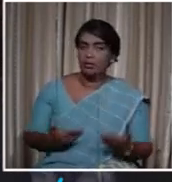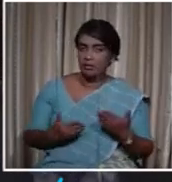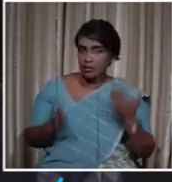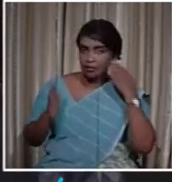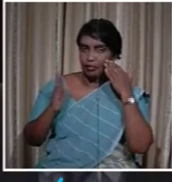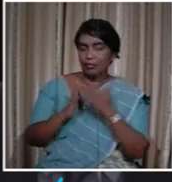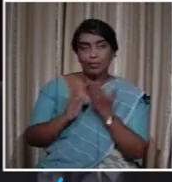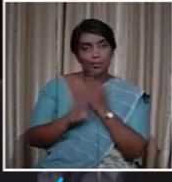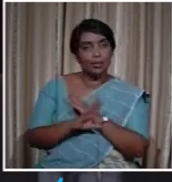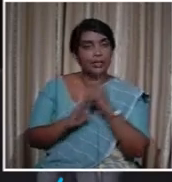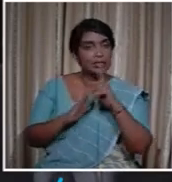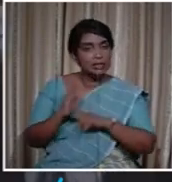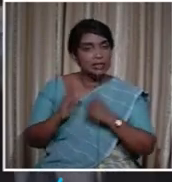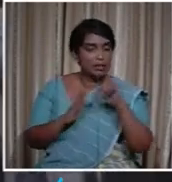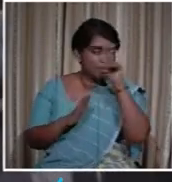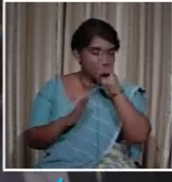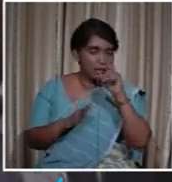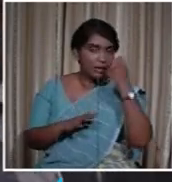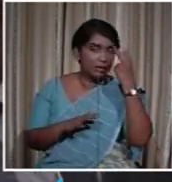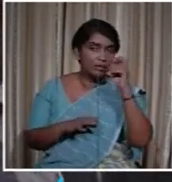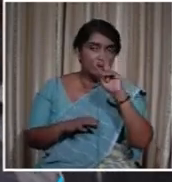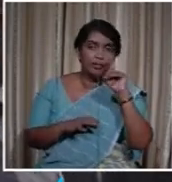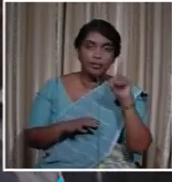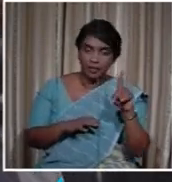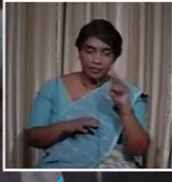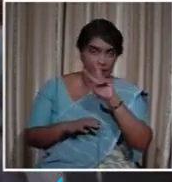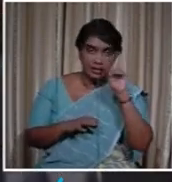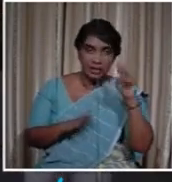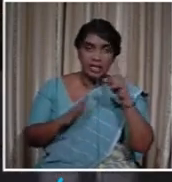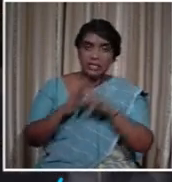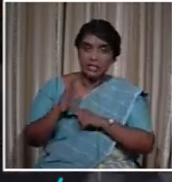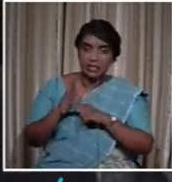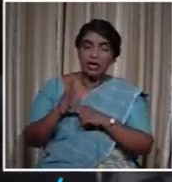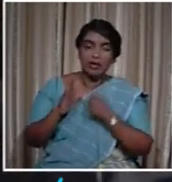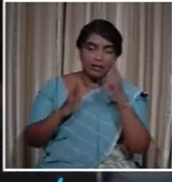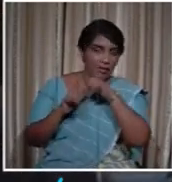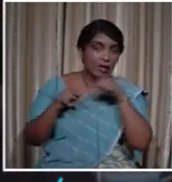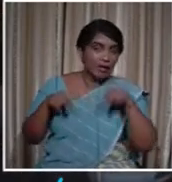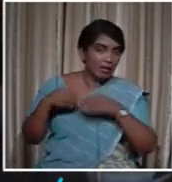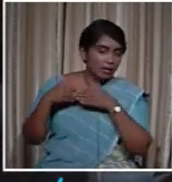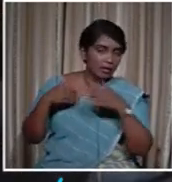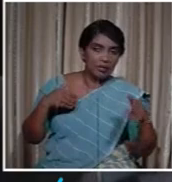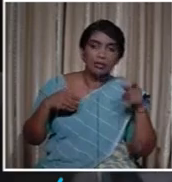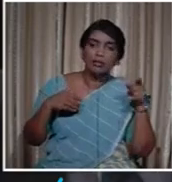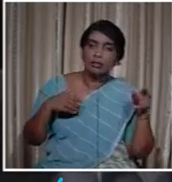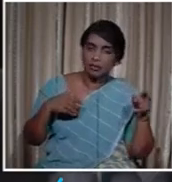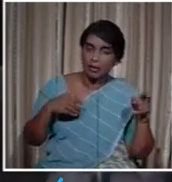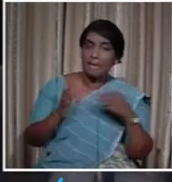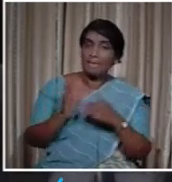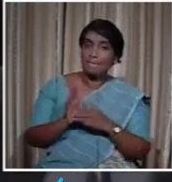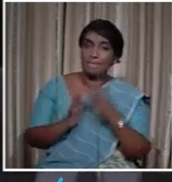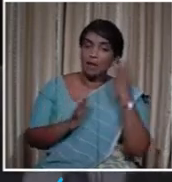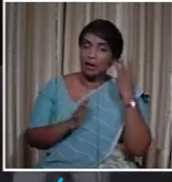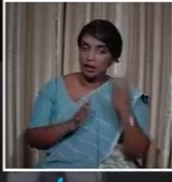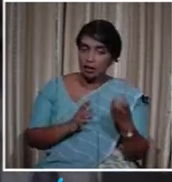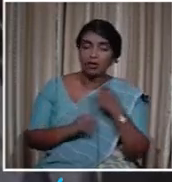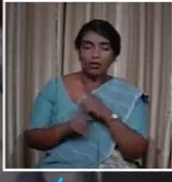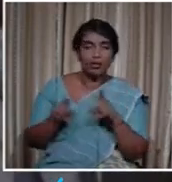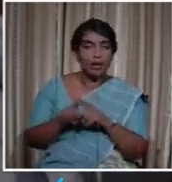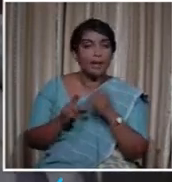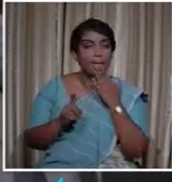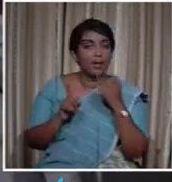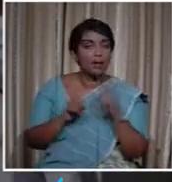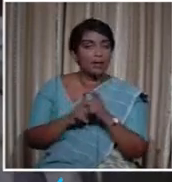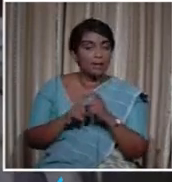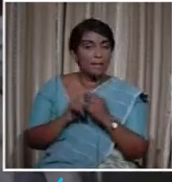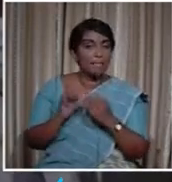இருந்து 2022 ஜனவரியிலிருந்து இன்று வரை இந்தியா 3000 மில்லியன் டாலர்ஸ், அமெரிக்க டாலர்கள்